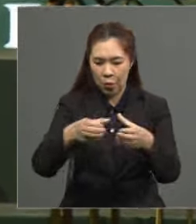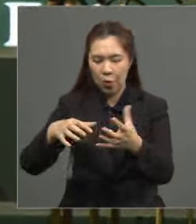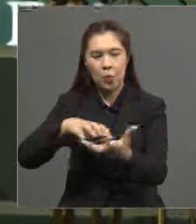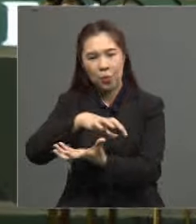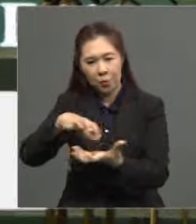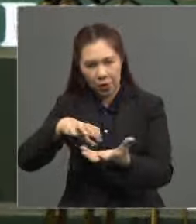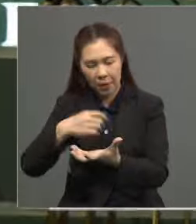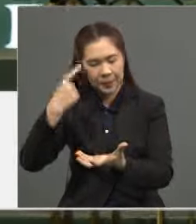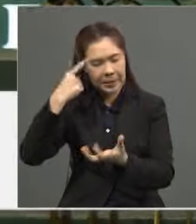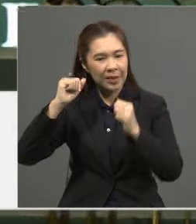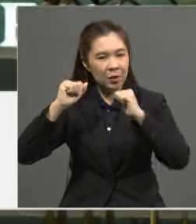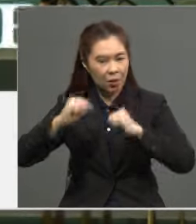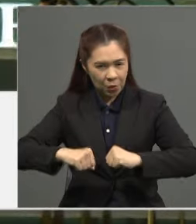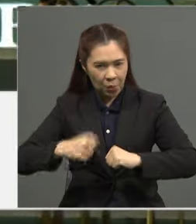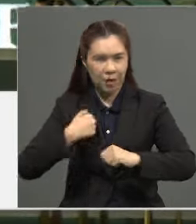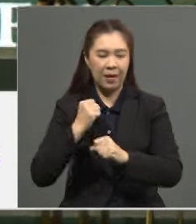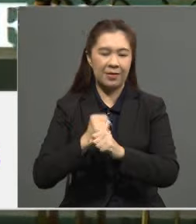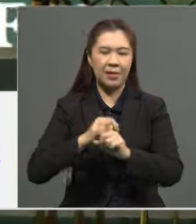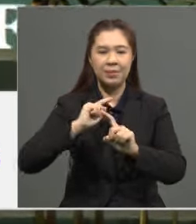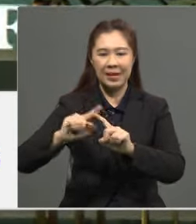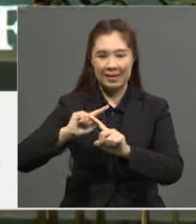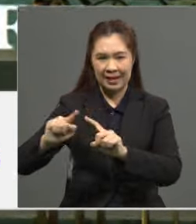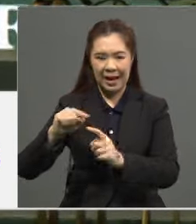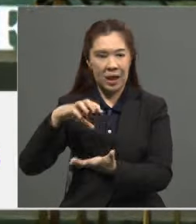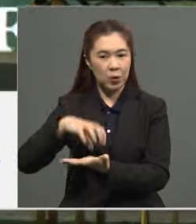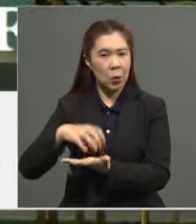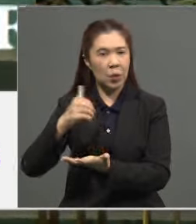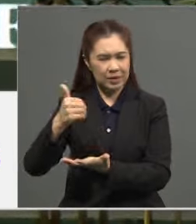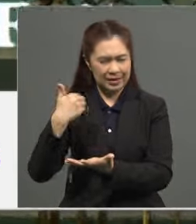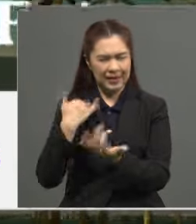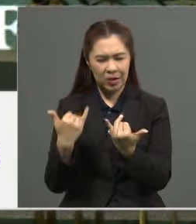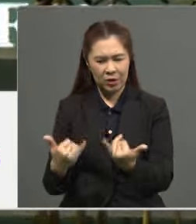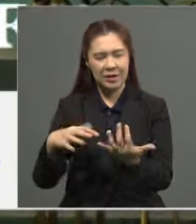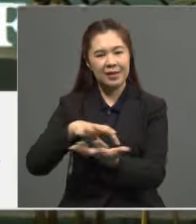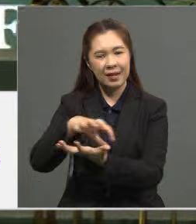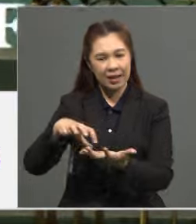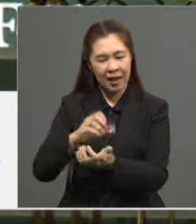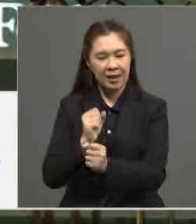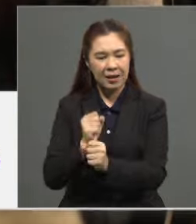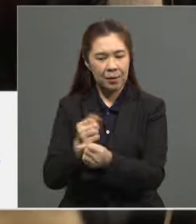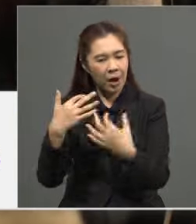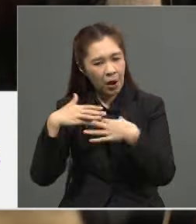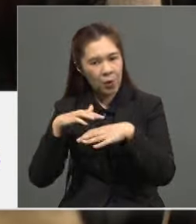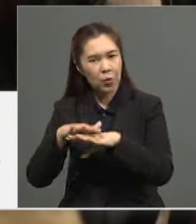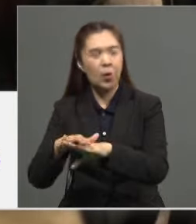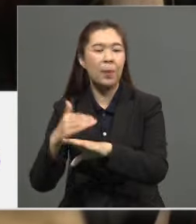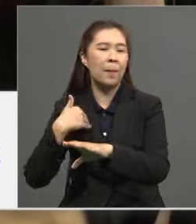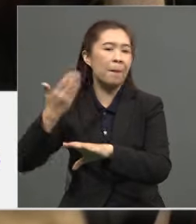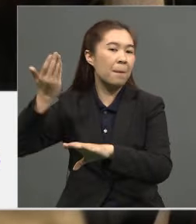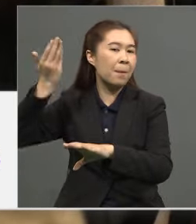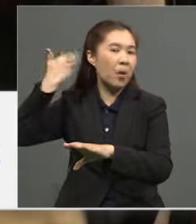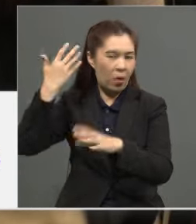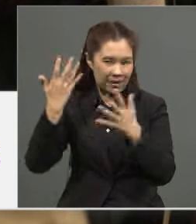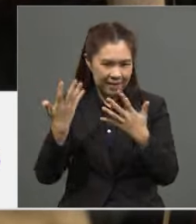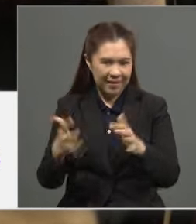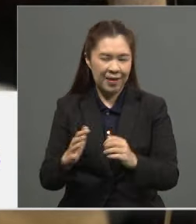งร่วมกันในการทำหลายสิ่งแต่โชคดีที่รัฐบาลผสมขณะนี้ก็เคยทำงานร่วมกับตนเองมาก่อนนะครับ